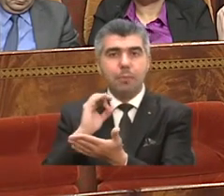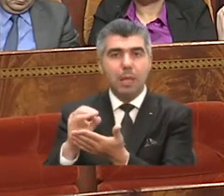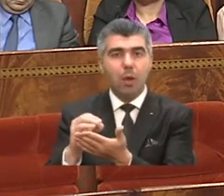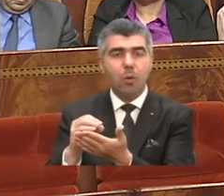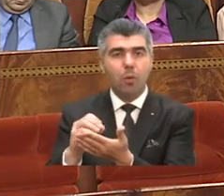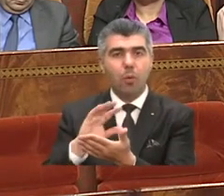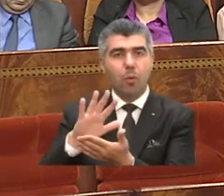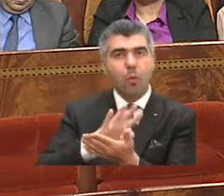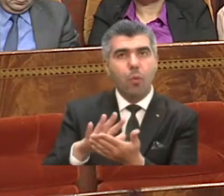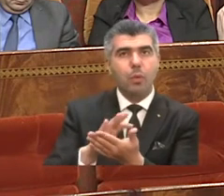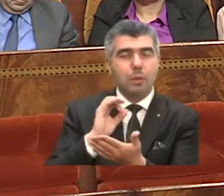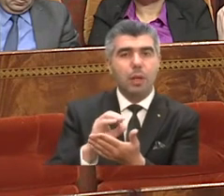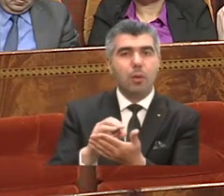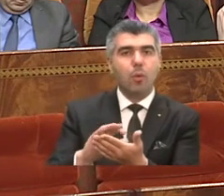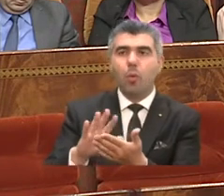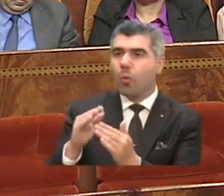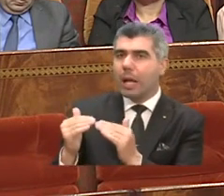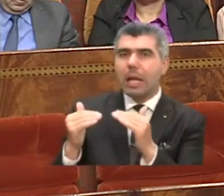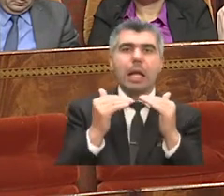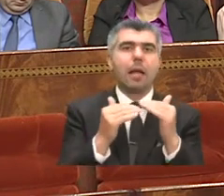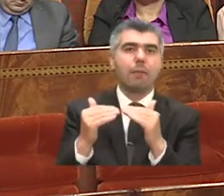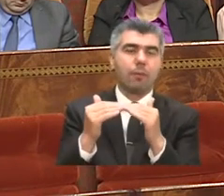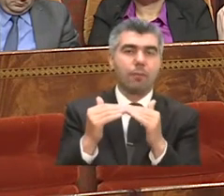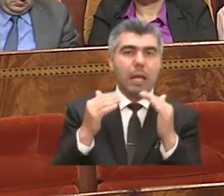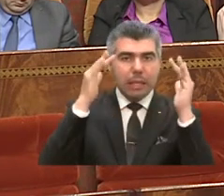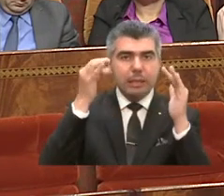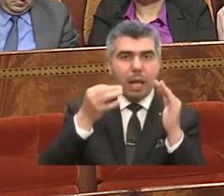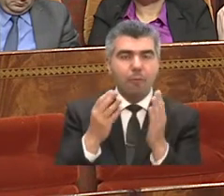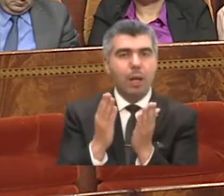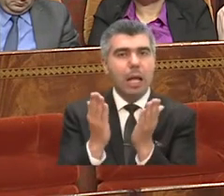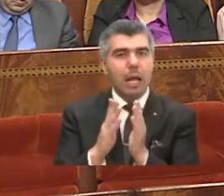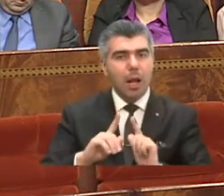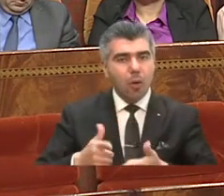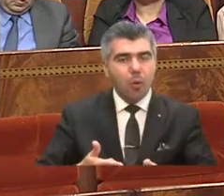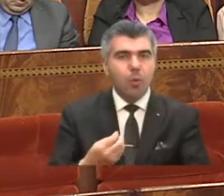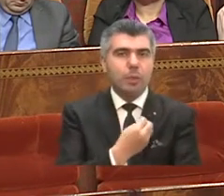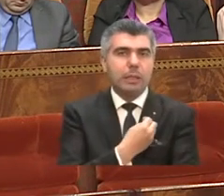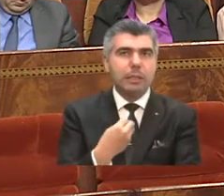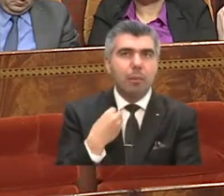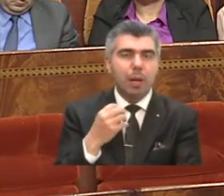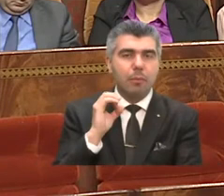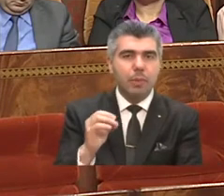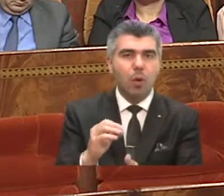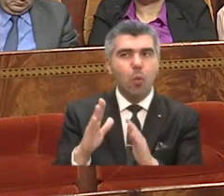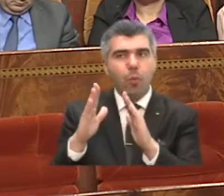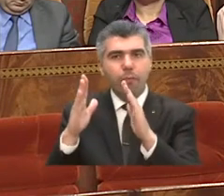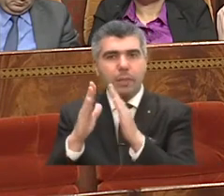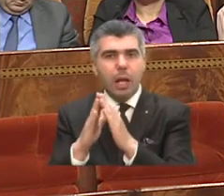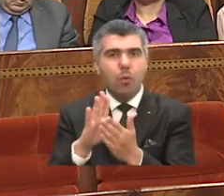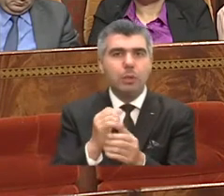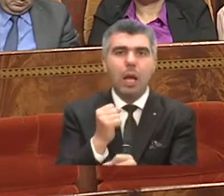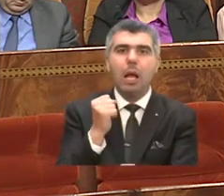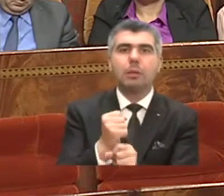راه ولا مواطنين دون غيرهم، راه الثقافه لا تنفصل عن التعليم، والتعليم لا ينفصل عن الصحه، والصحه لا تنفصل عن السكن ولا على